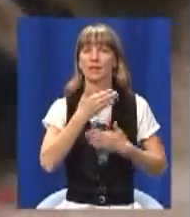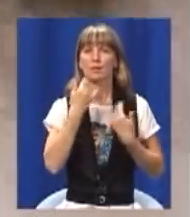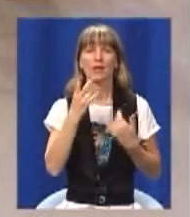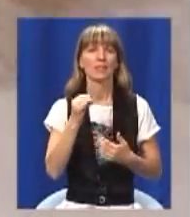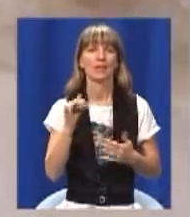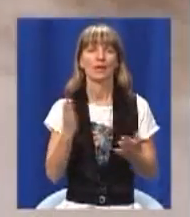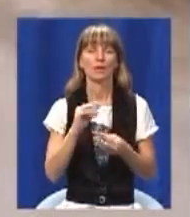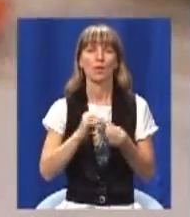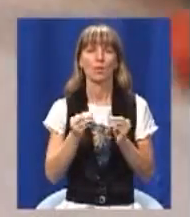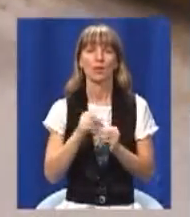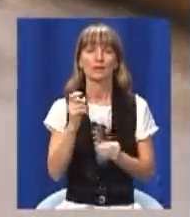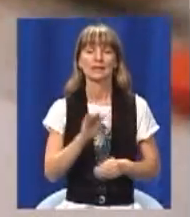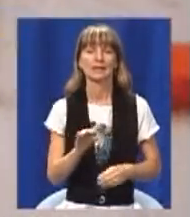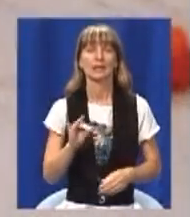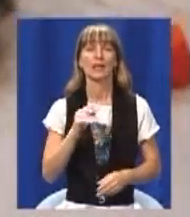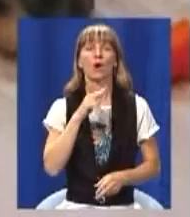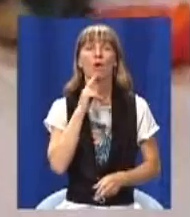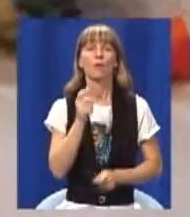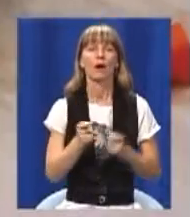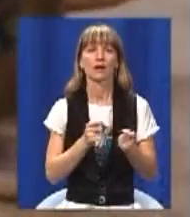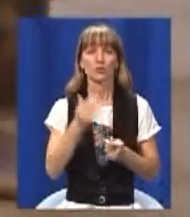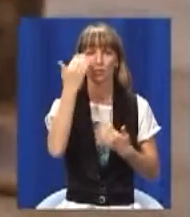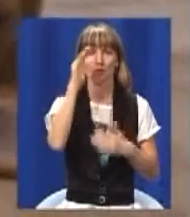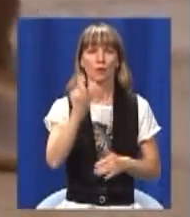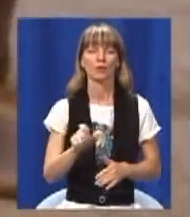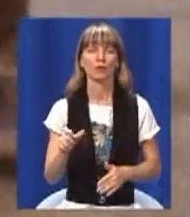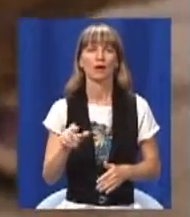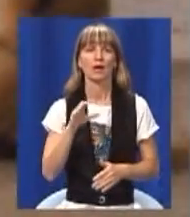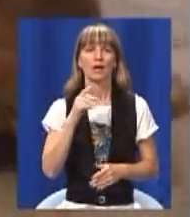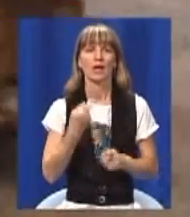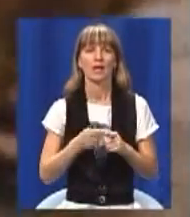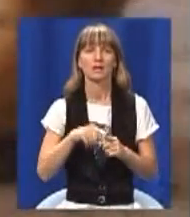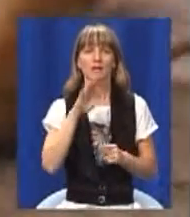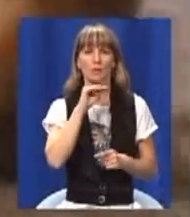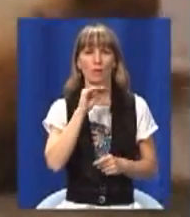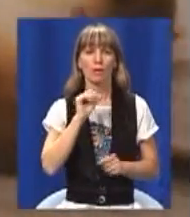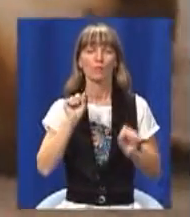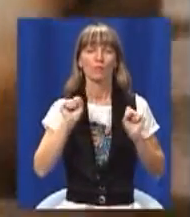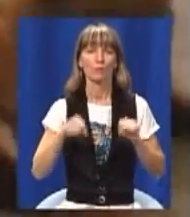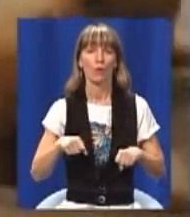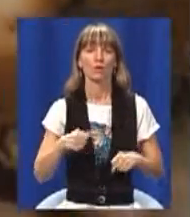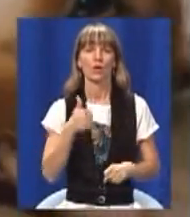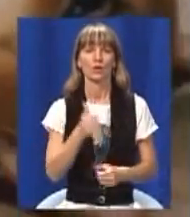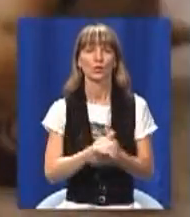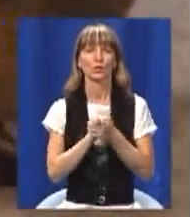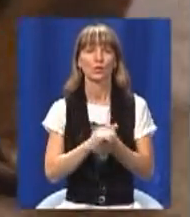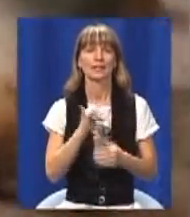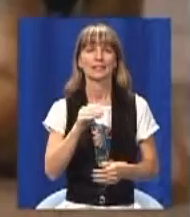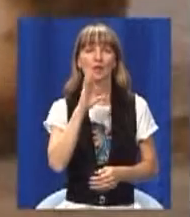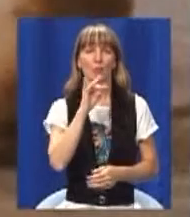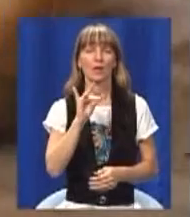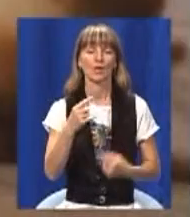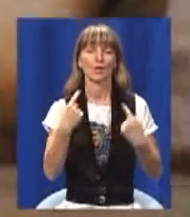ніяких проблем з дітьми, але обережні з незнайомцями. Пси породи шибаїну можуть добре ладнати з собаками